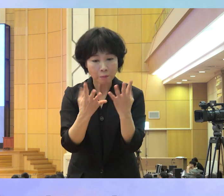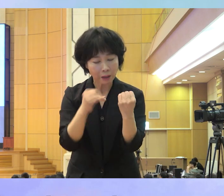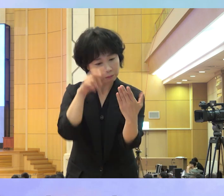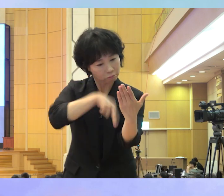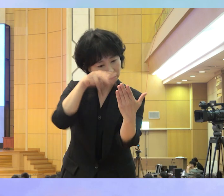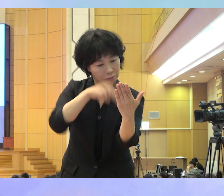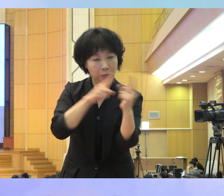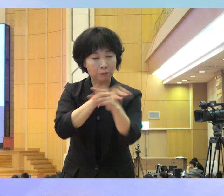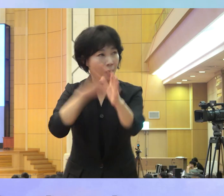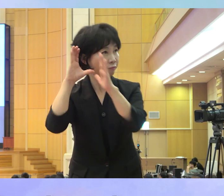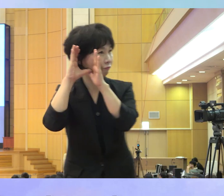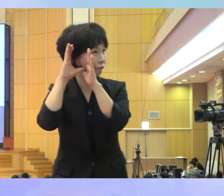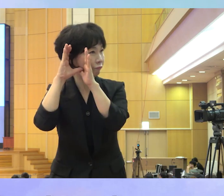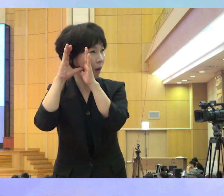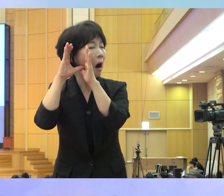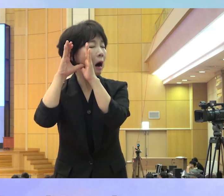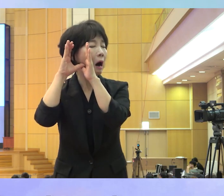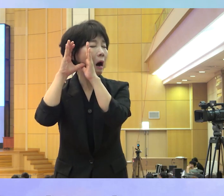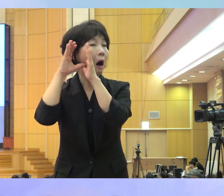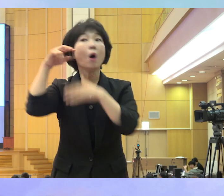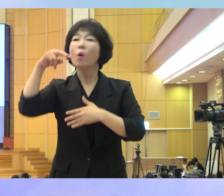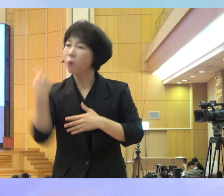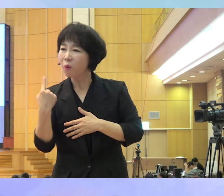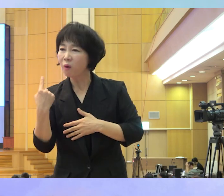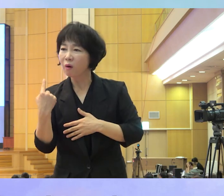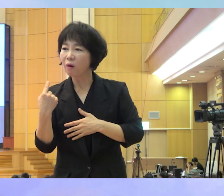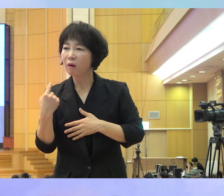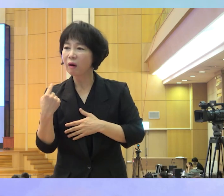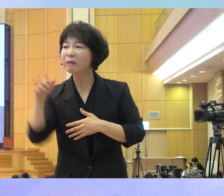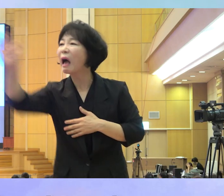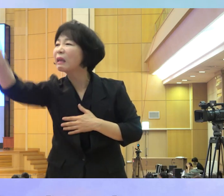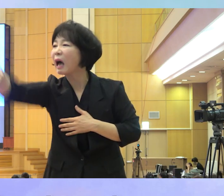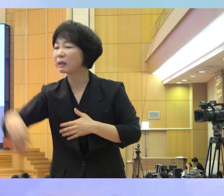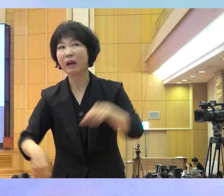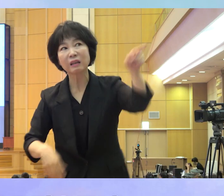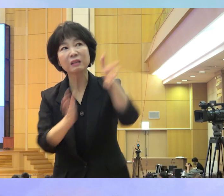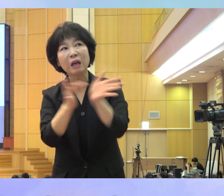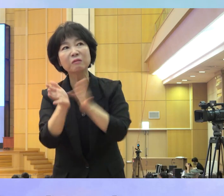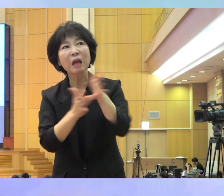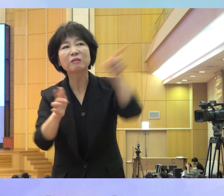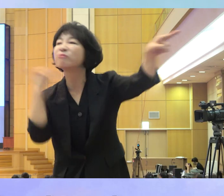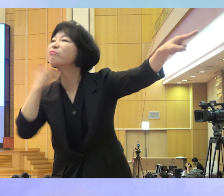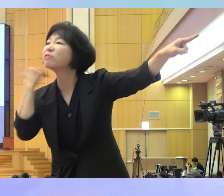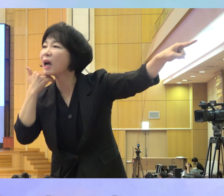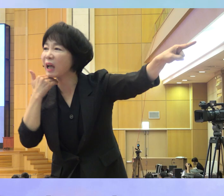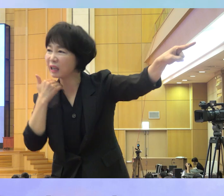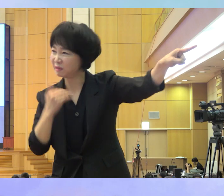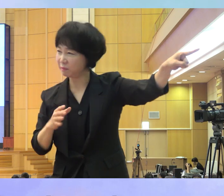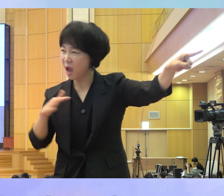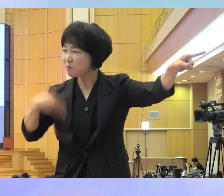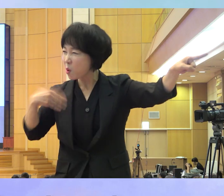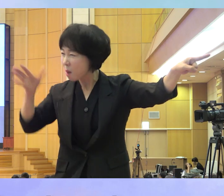그렇게 들어놓고도 한다는 소리가 예수님을 가리켜서 선지자네.